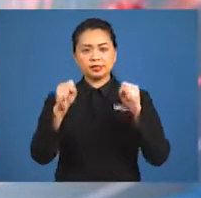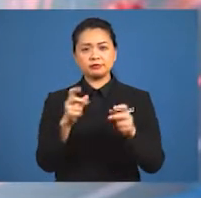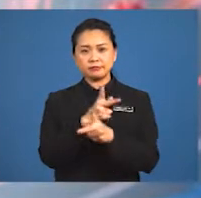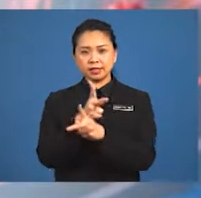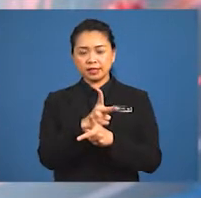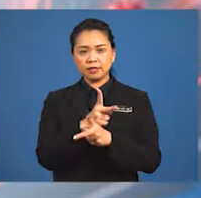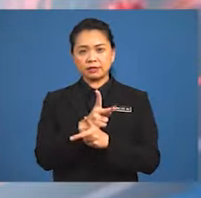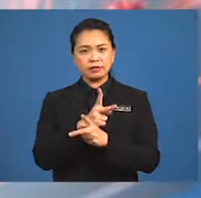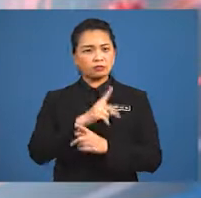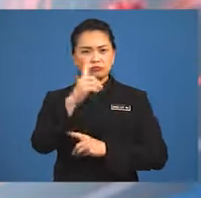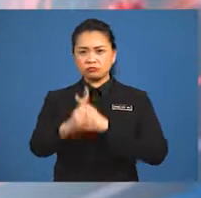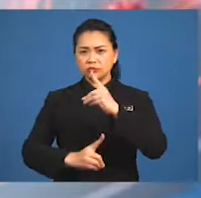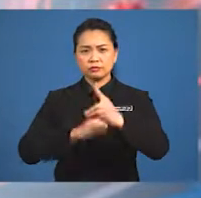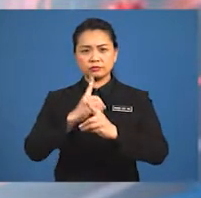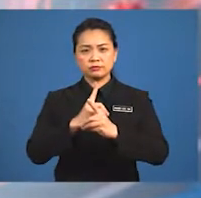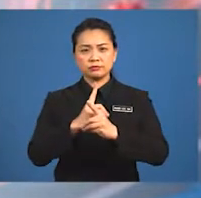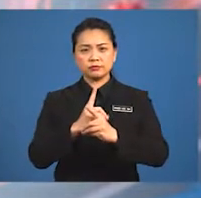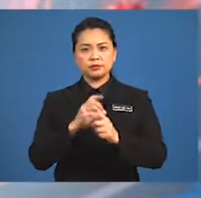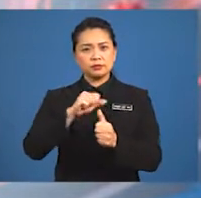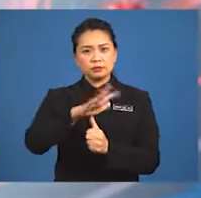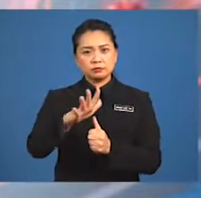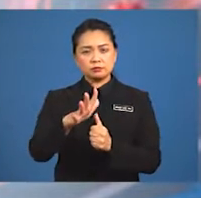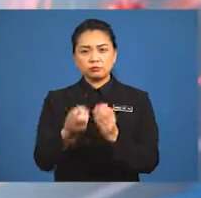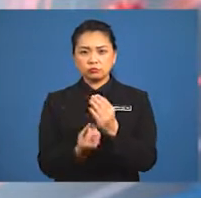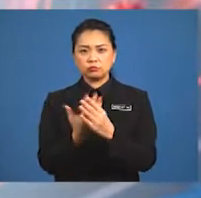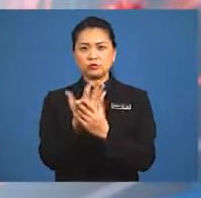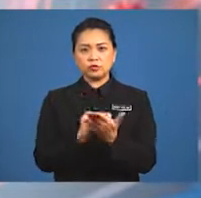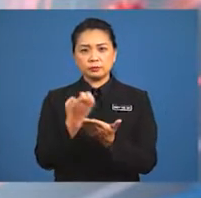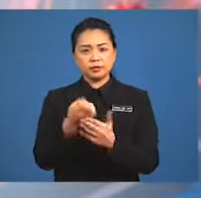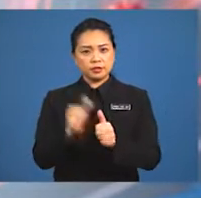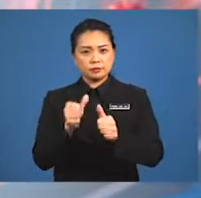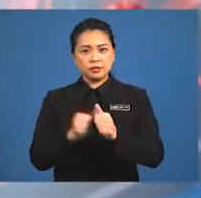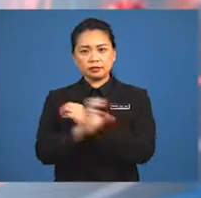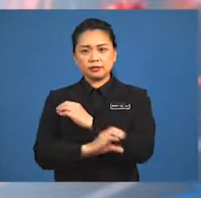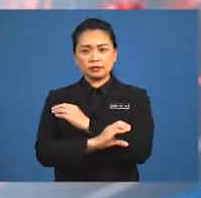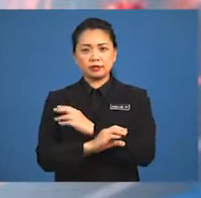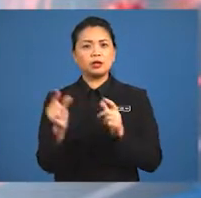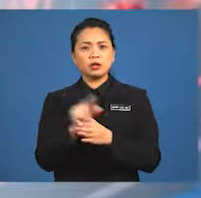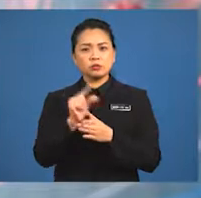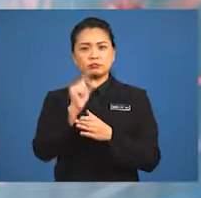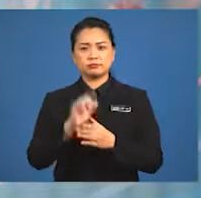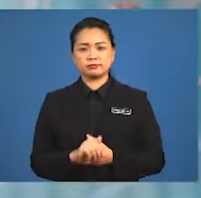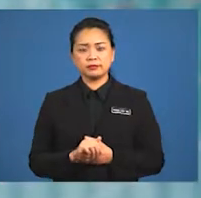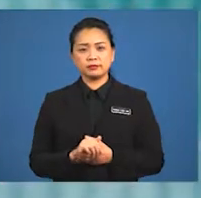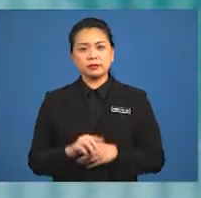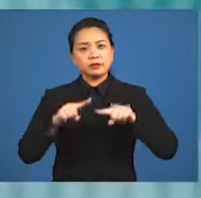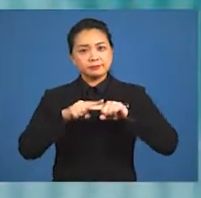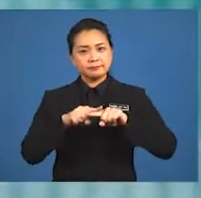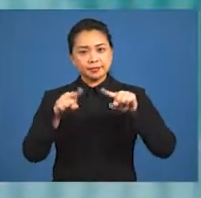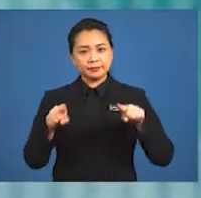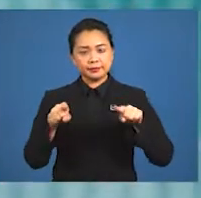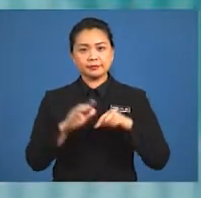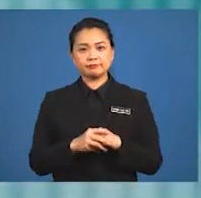di seluruh dunia. Kesannya, pertumbuhan ekonomi di setiap negara turut terjejas. Walau